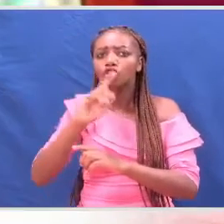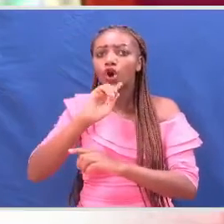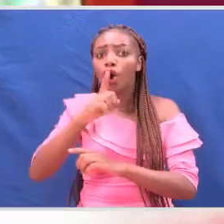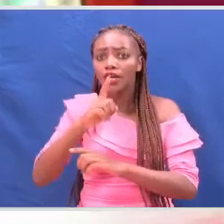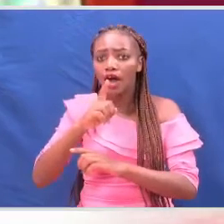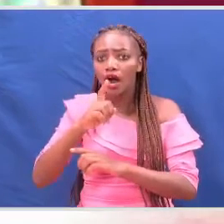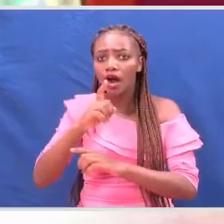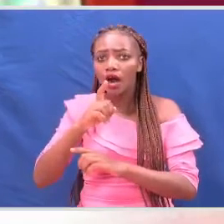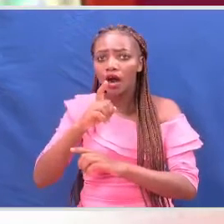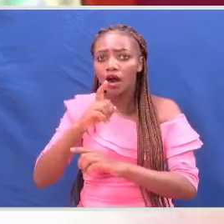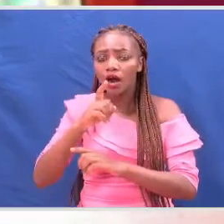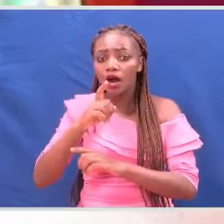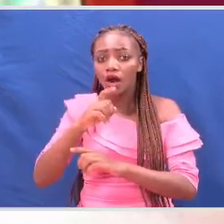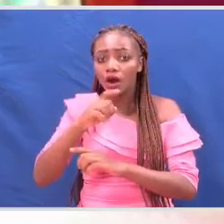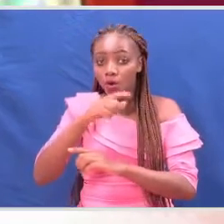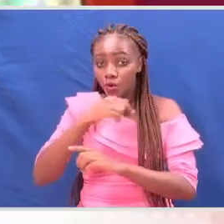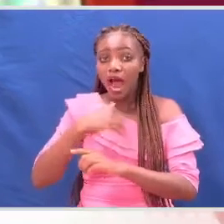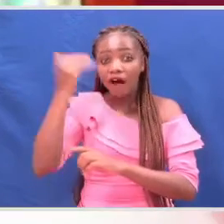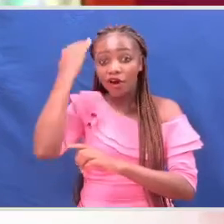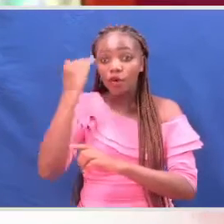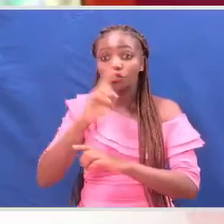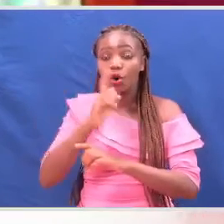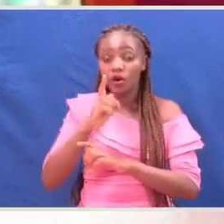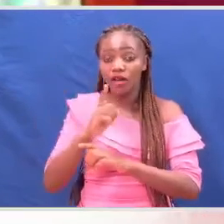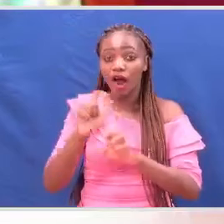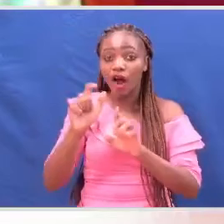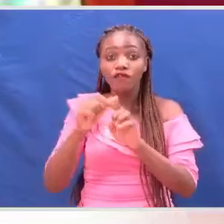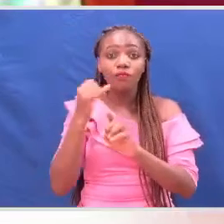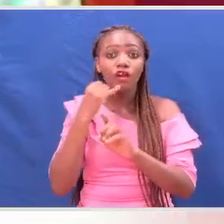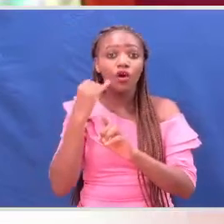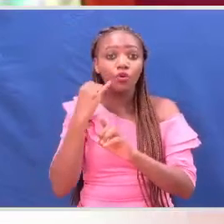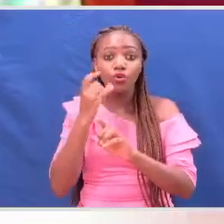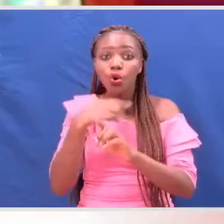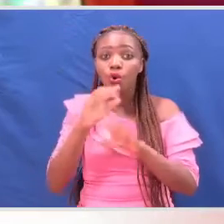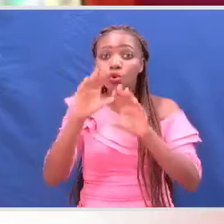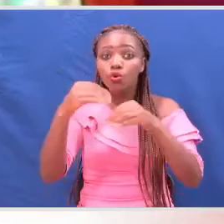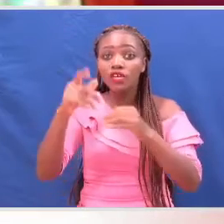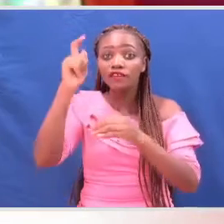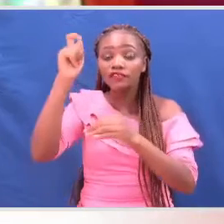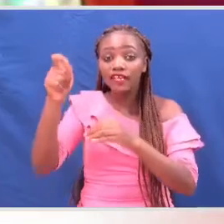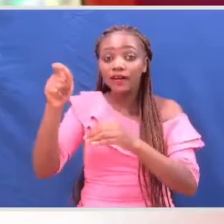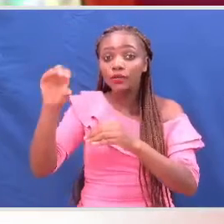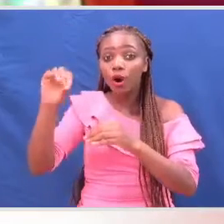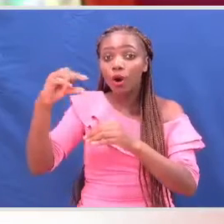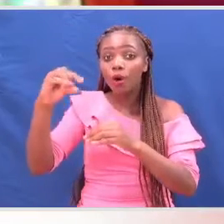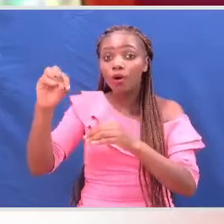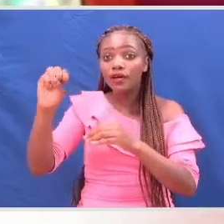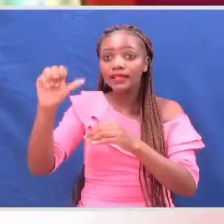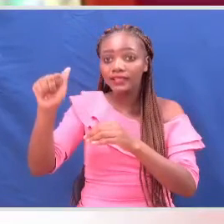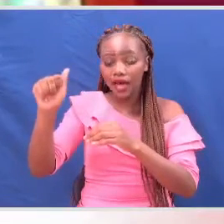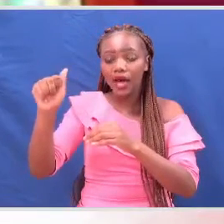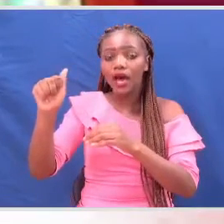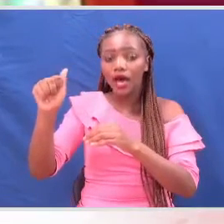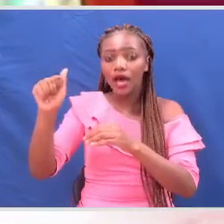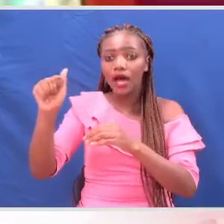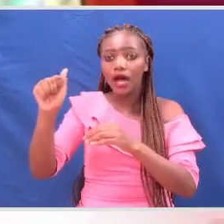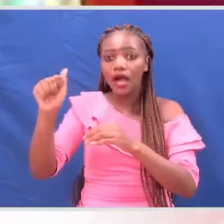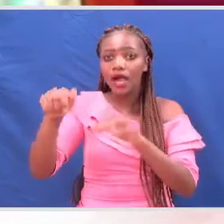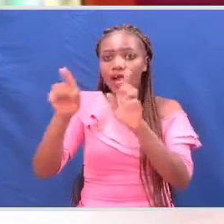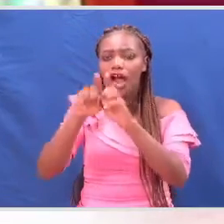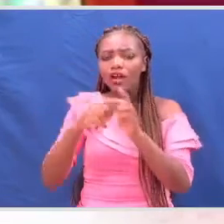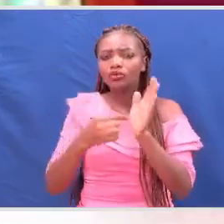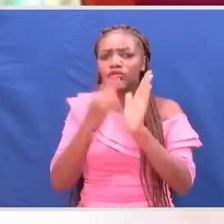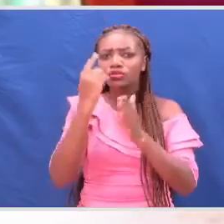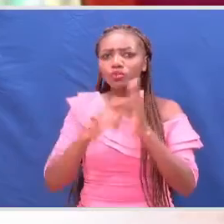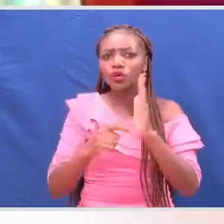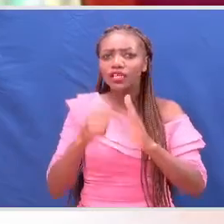by the High Court of Kenya at Nakuru, issued by Justice Professor Joel Gogi, indicating that